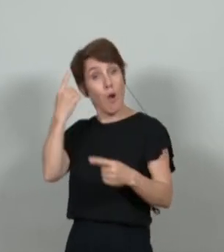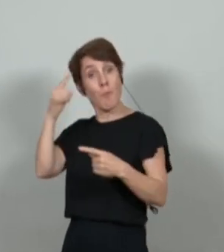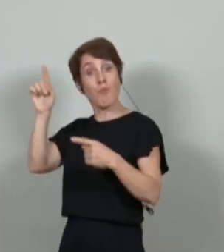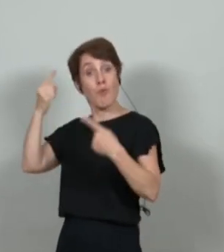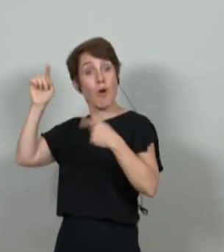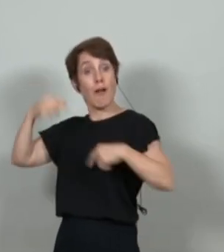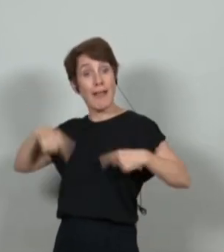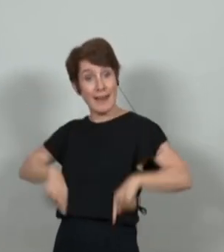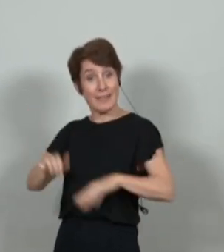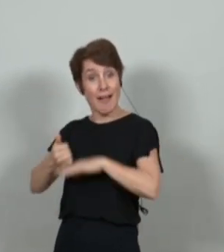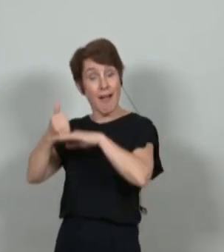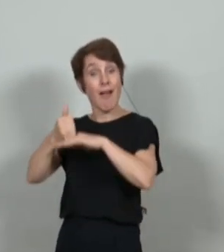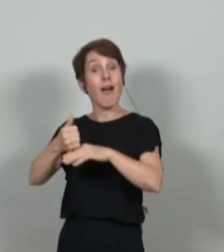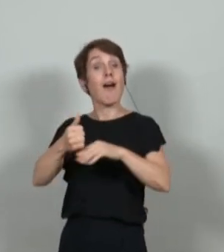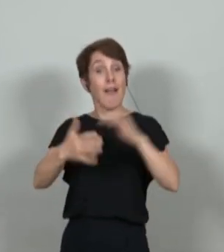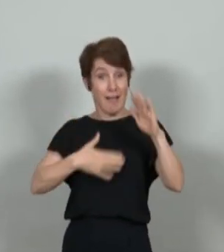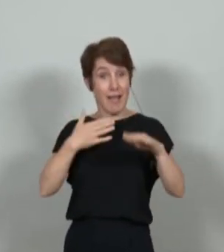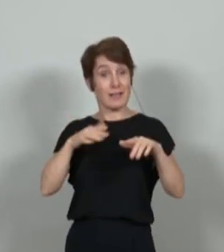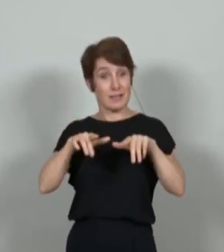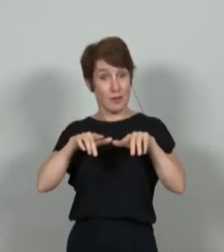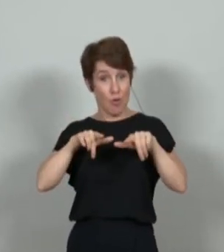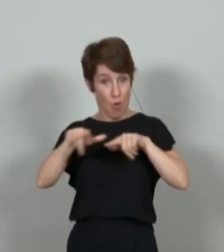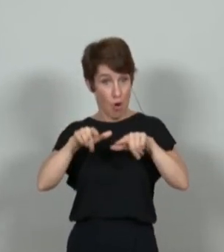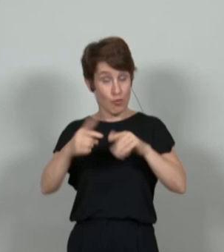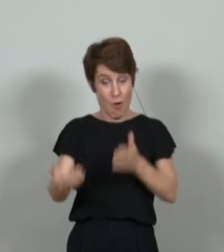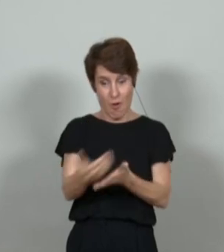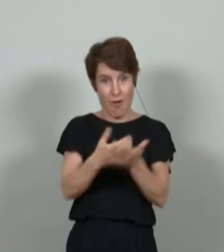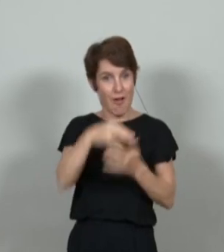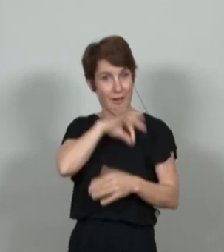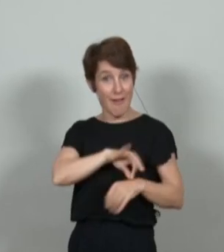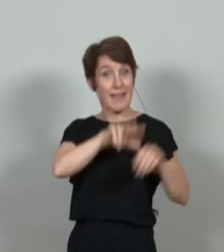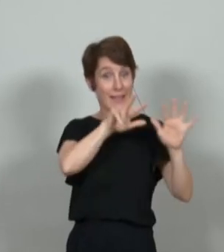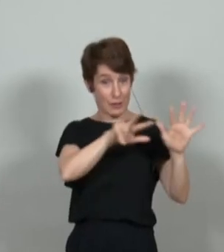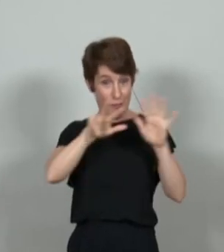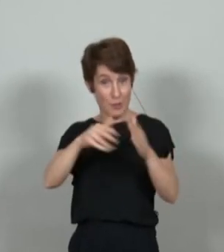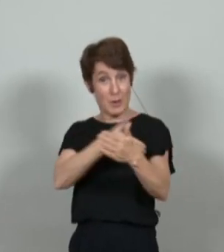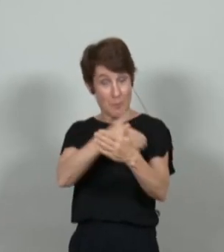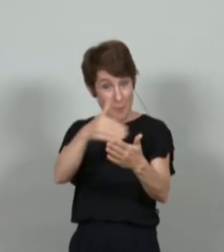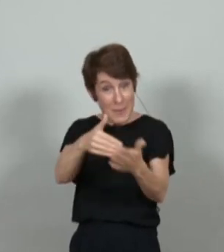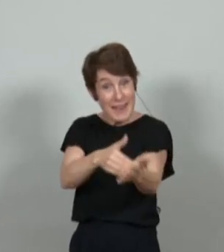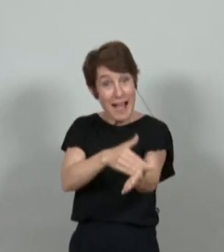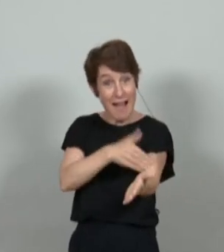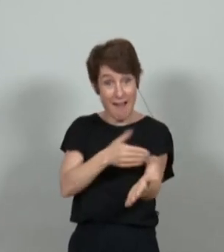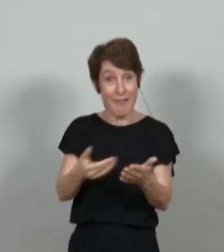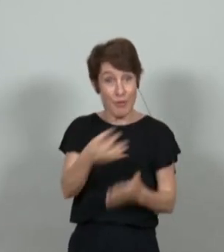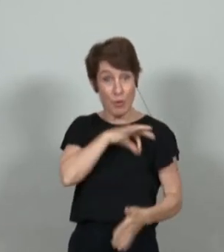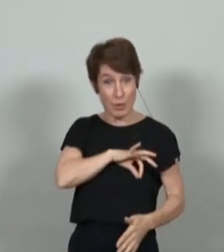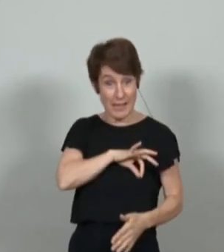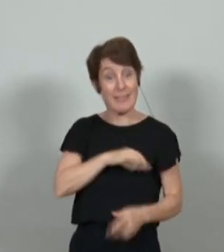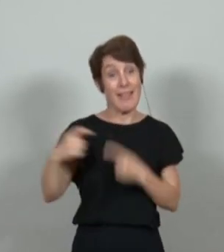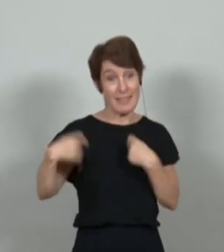88 milliards d'euros de recettes pour 38 milliards d'euros de dépenses et les d'autant